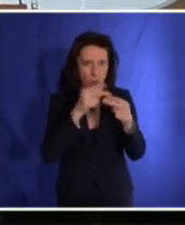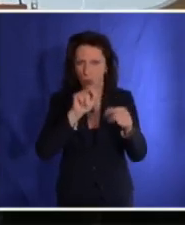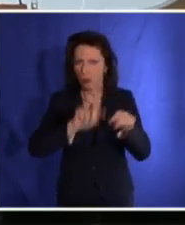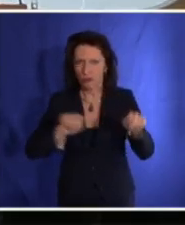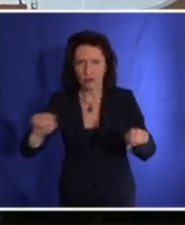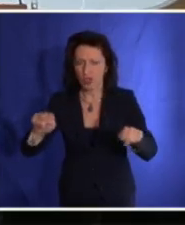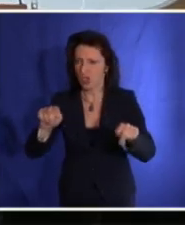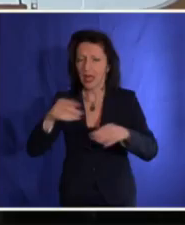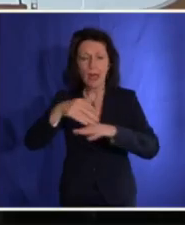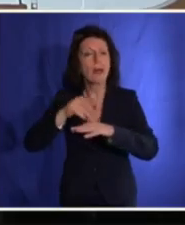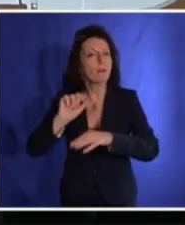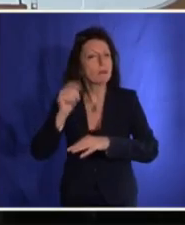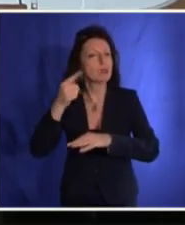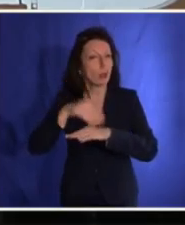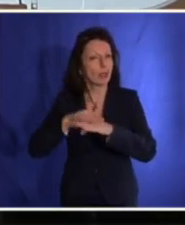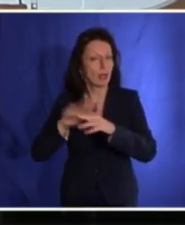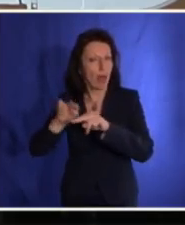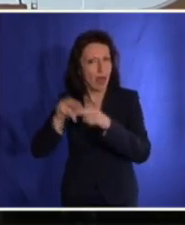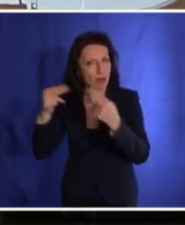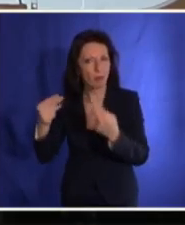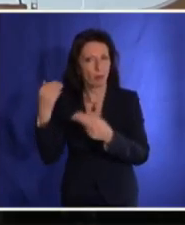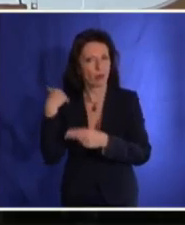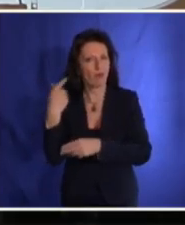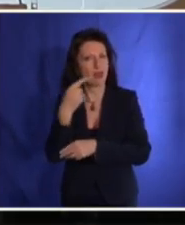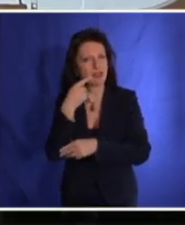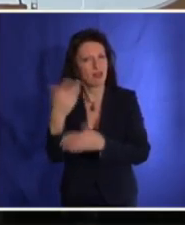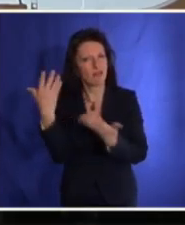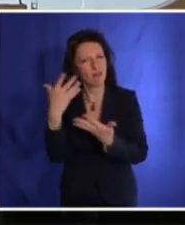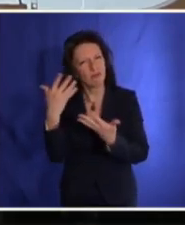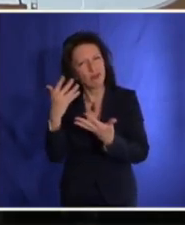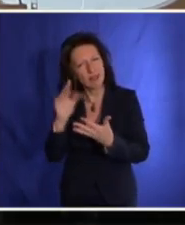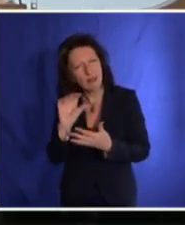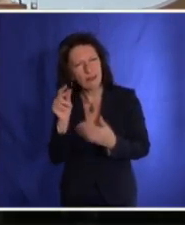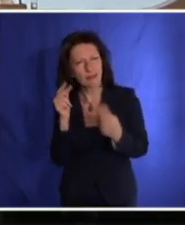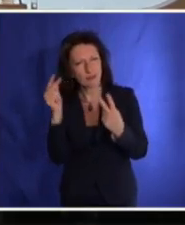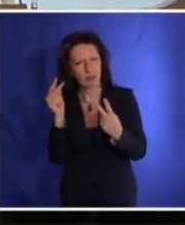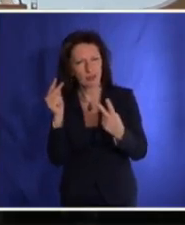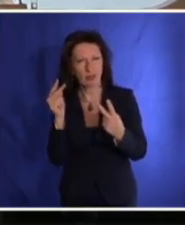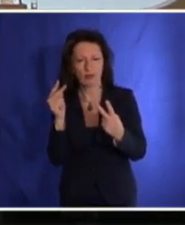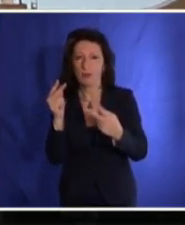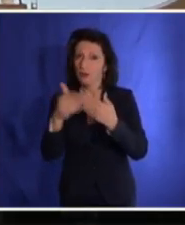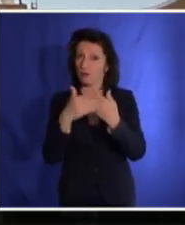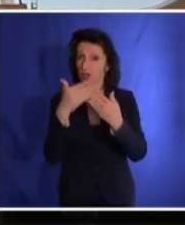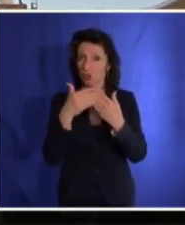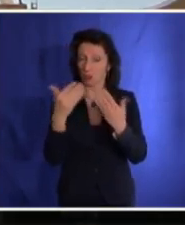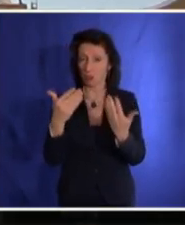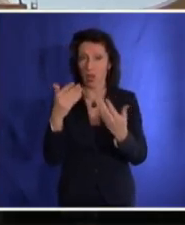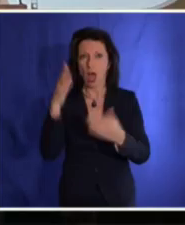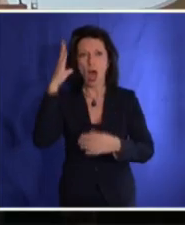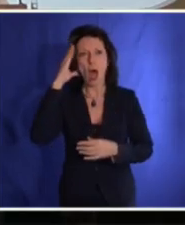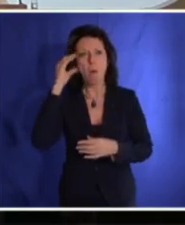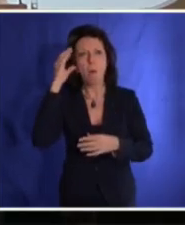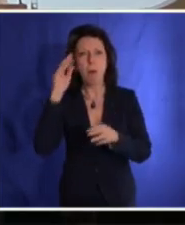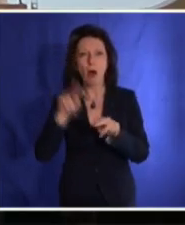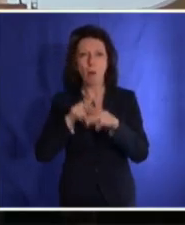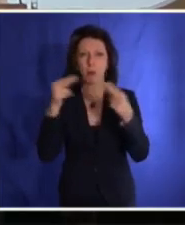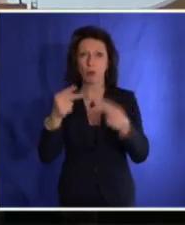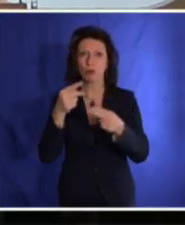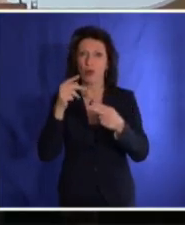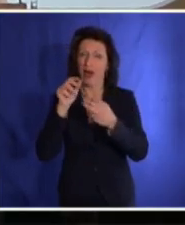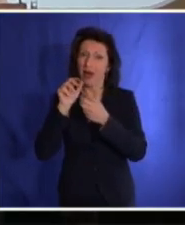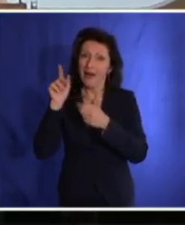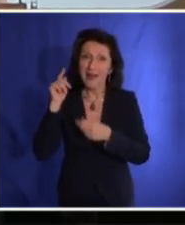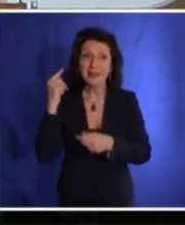gebracht. Was ist wichtig? Und liebe Freunde, wenn der Bauernbund für gerechte Preise für die Bäuerinnen und Bauern